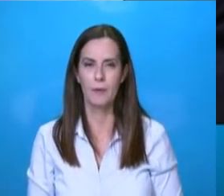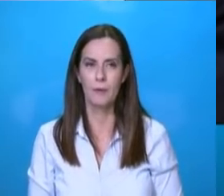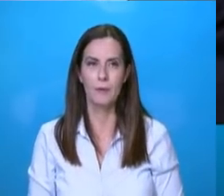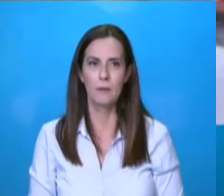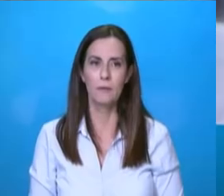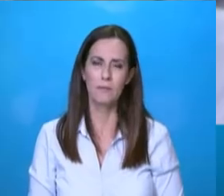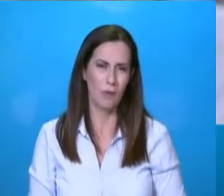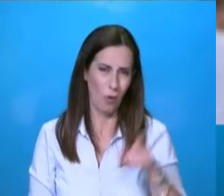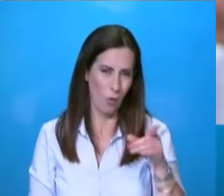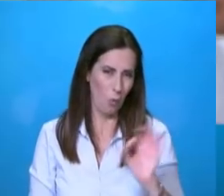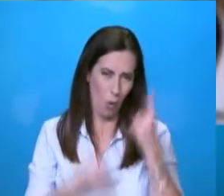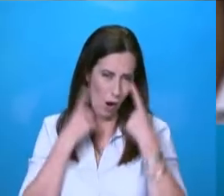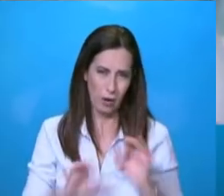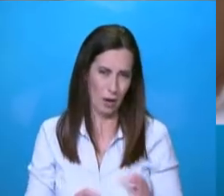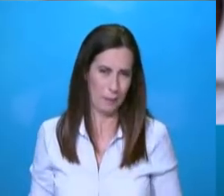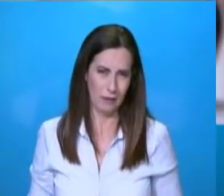ליכוד? הוא לא חרדי אמיתי.